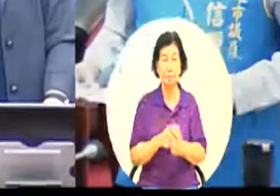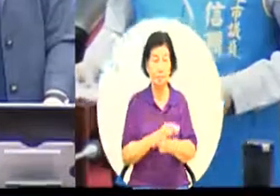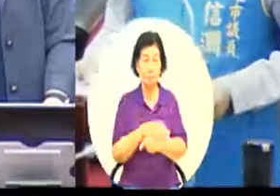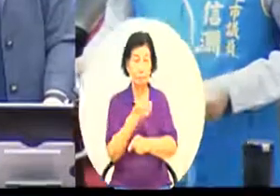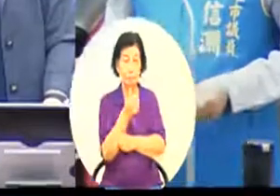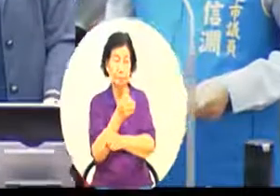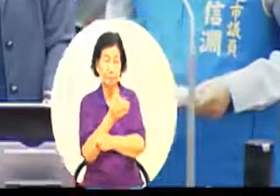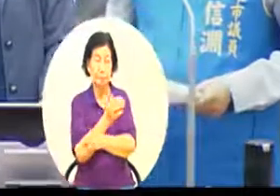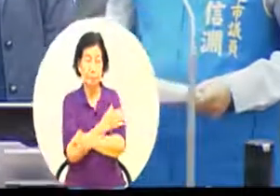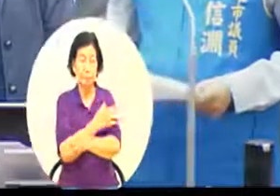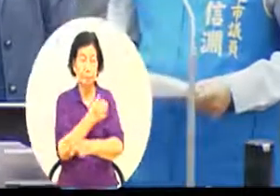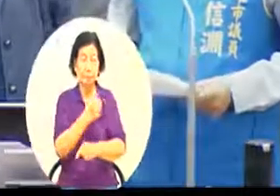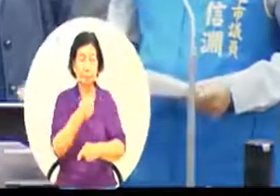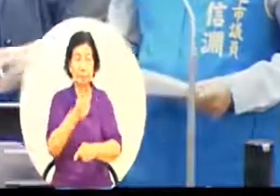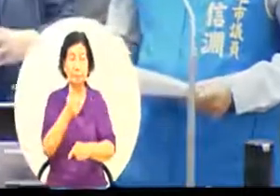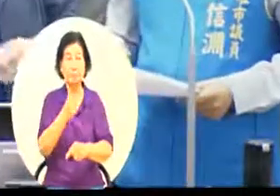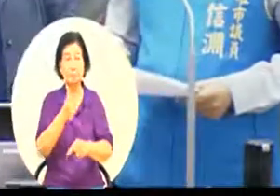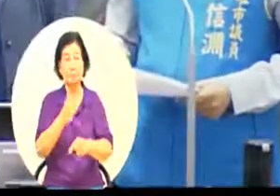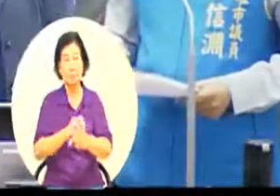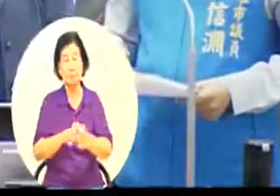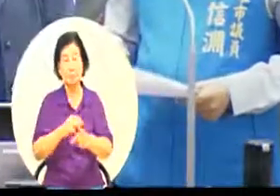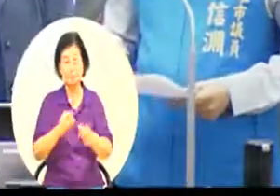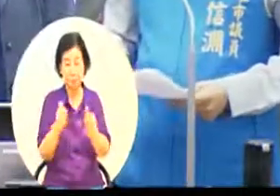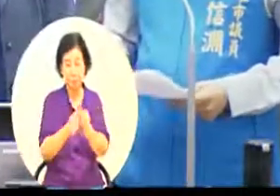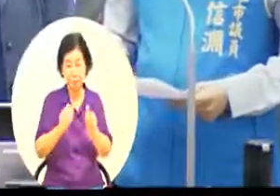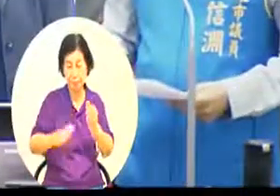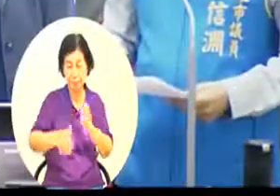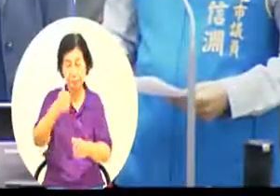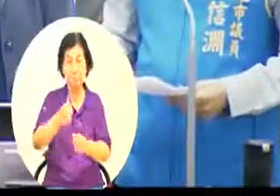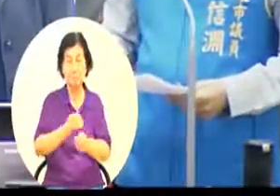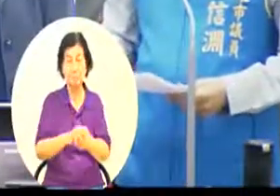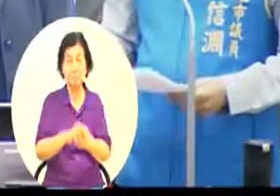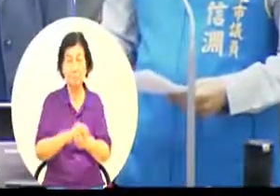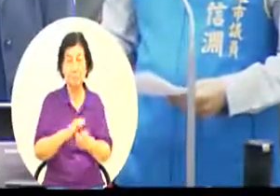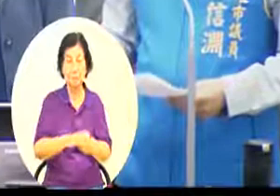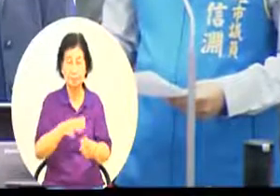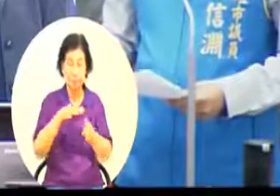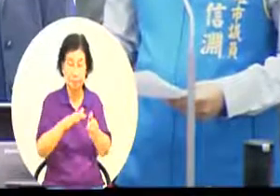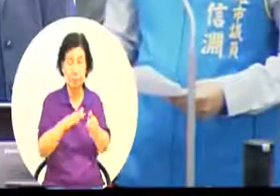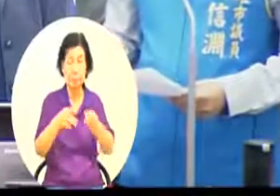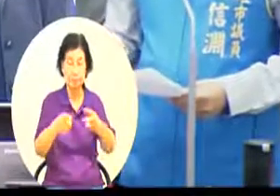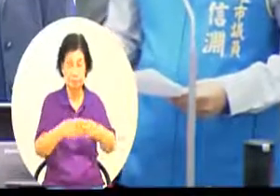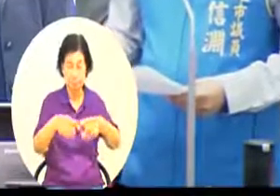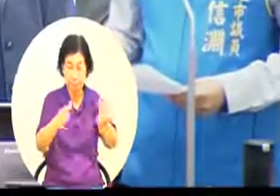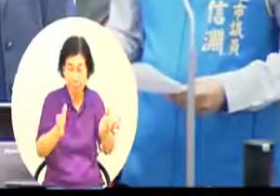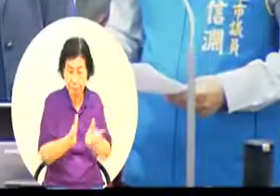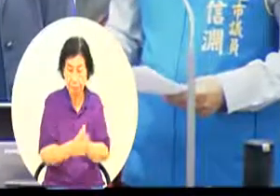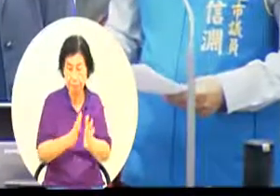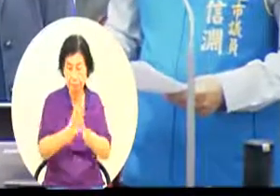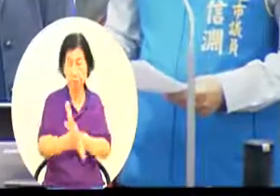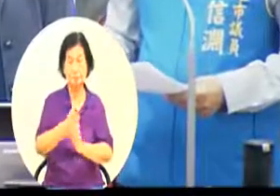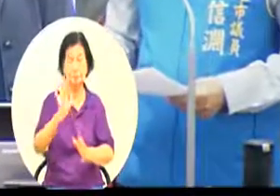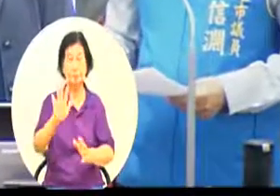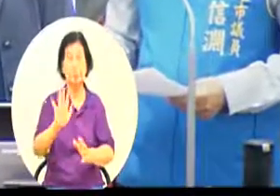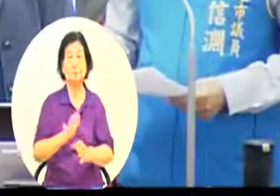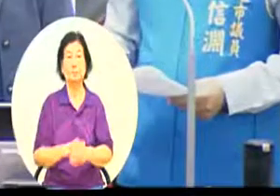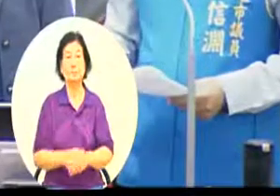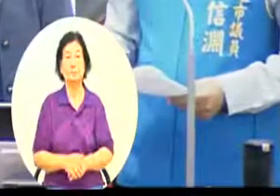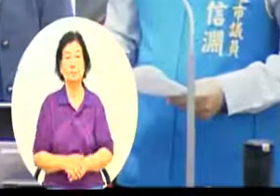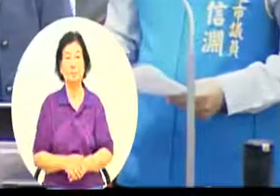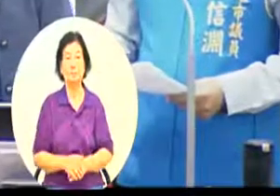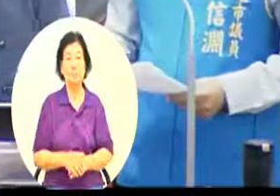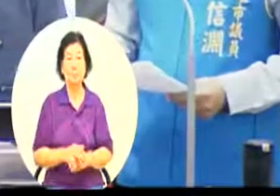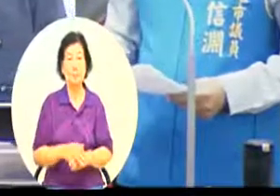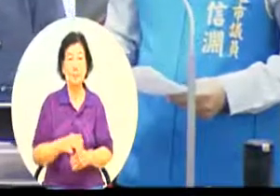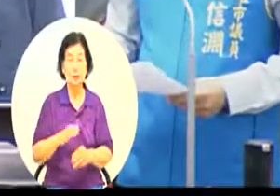统他领导的一个小组团队，我们都在争取，台积